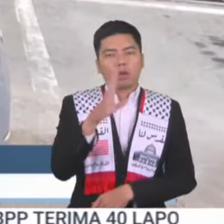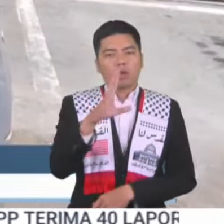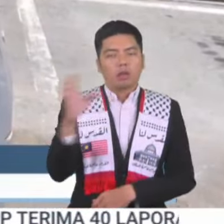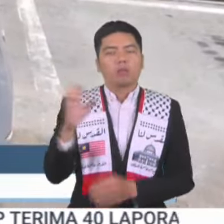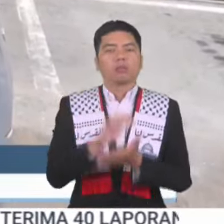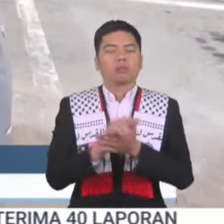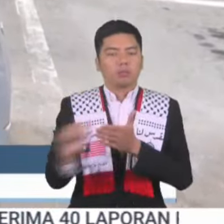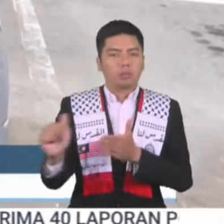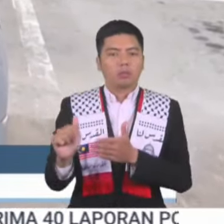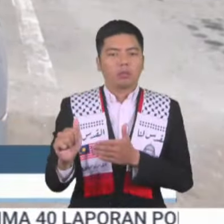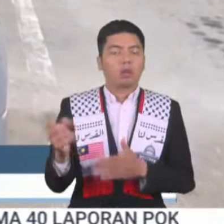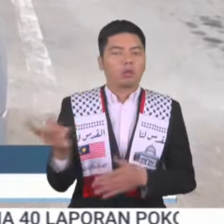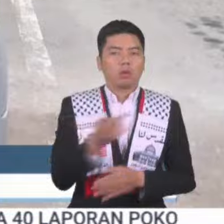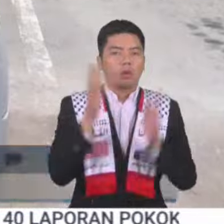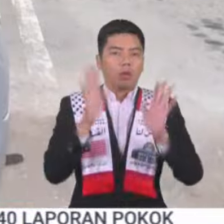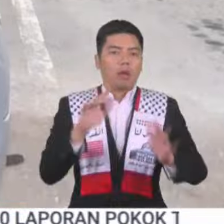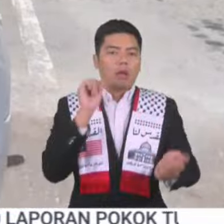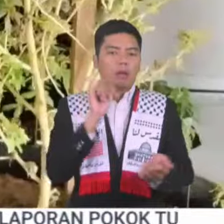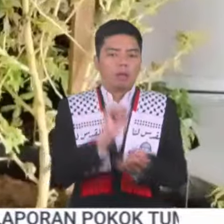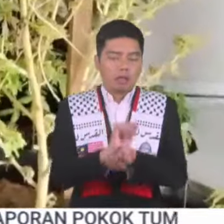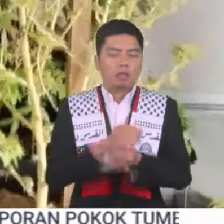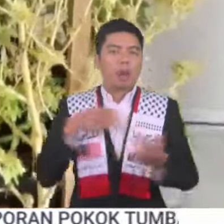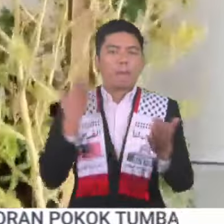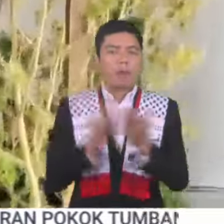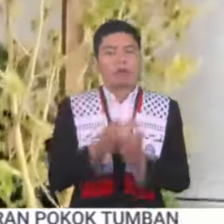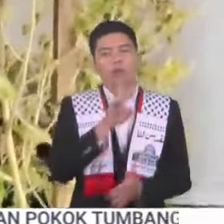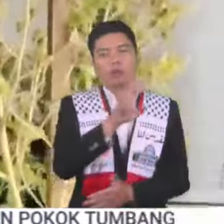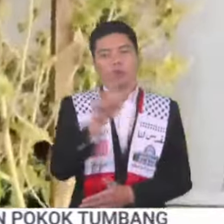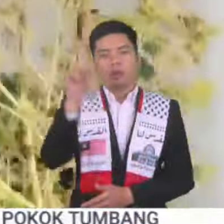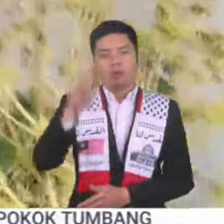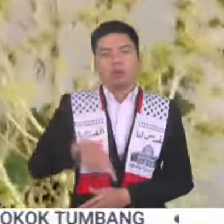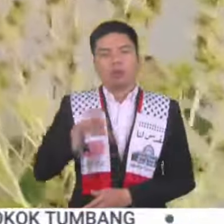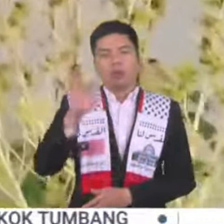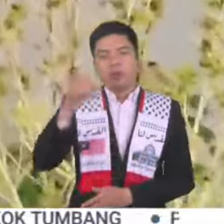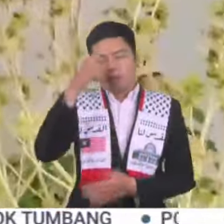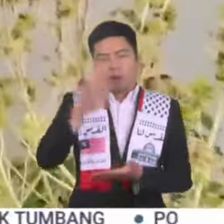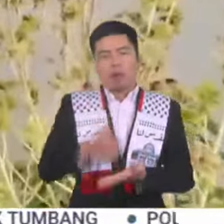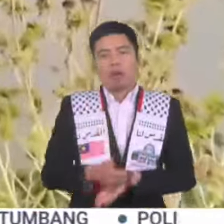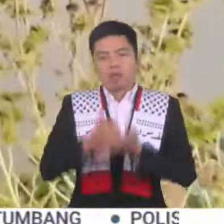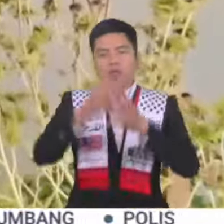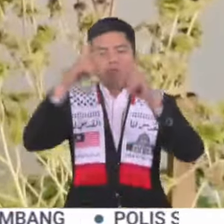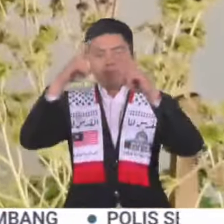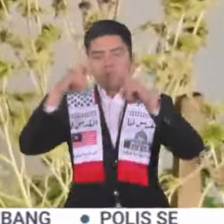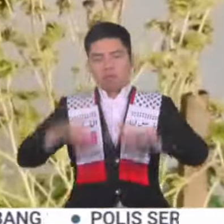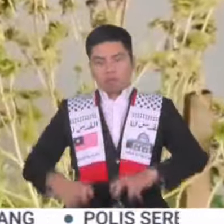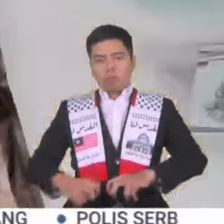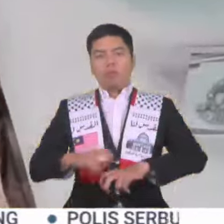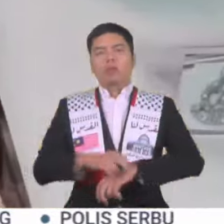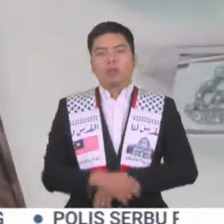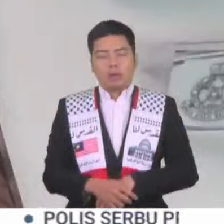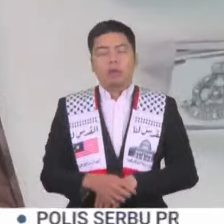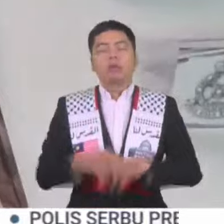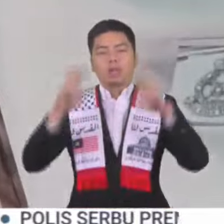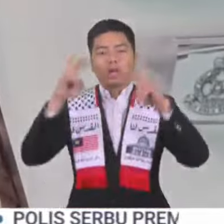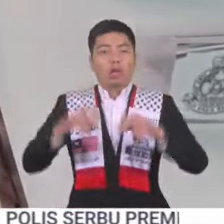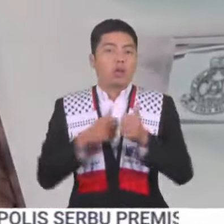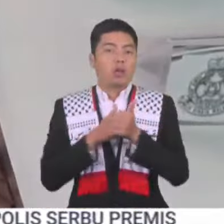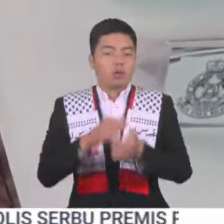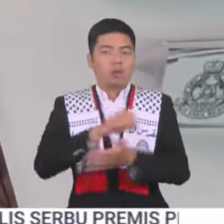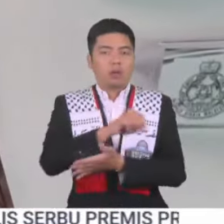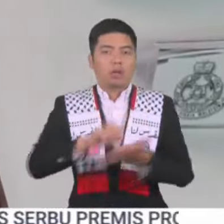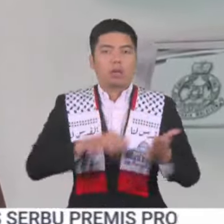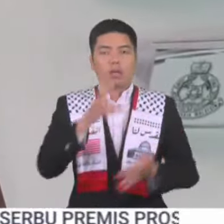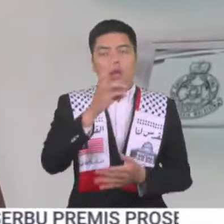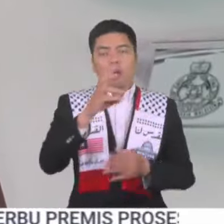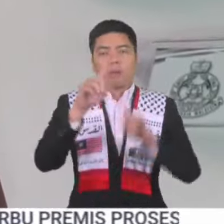RM4,500. Kedua-dua suspek ditahan reman sehingga 21 September ini untuk siasatan lanjut. Kes disiasat di bawah Seksyen